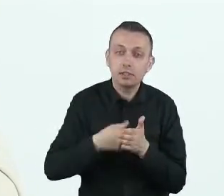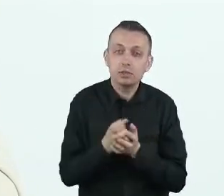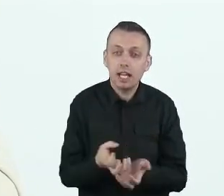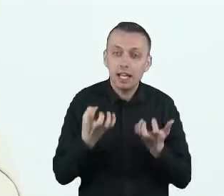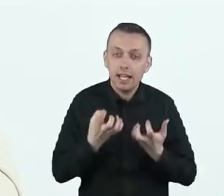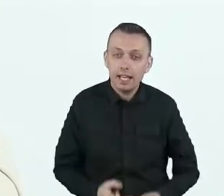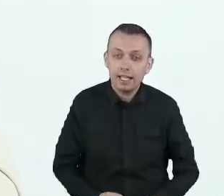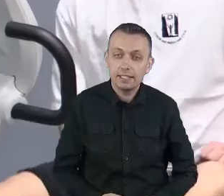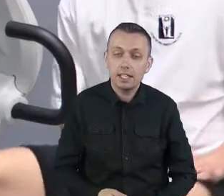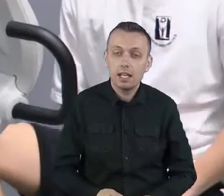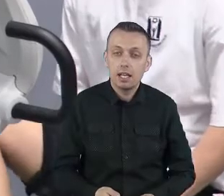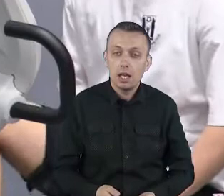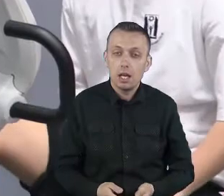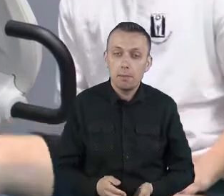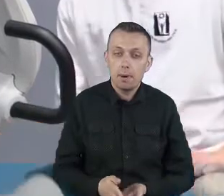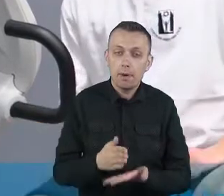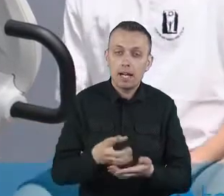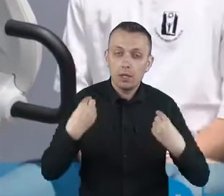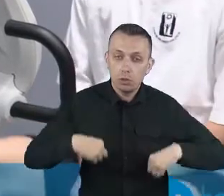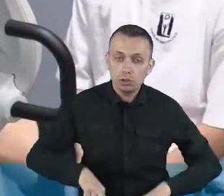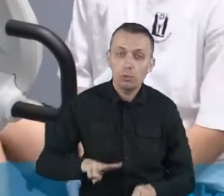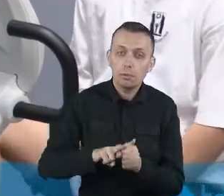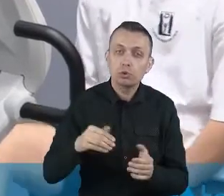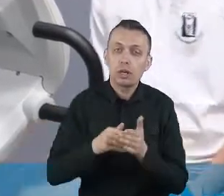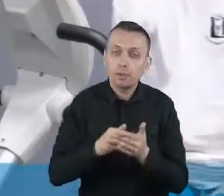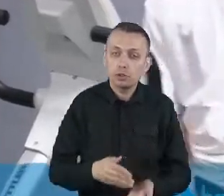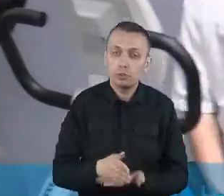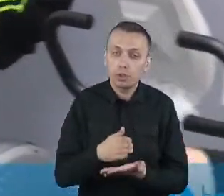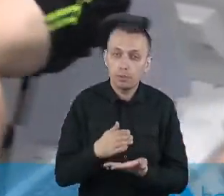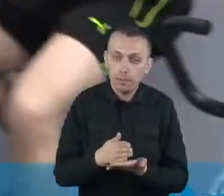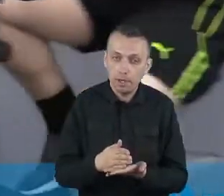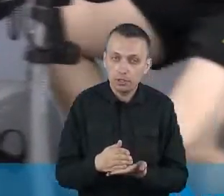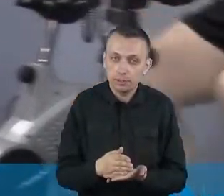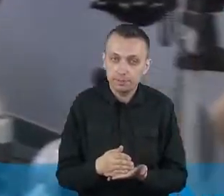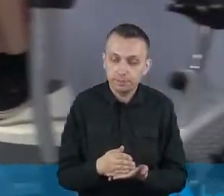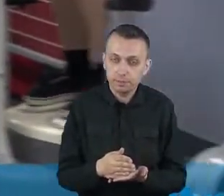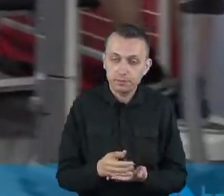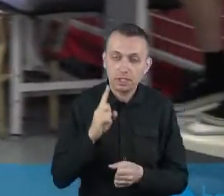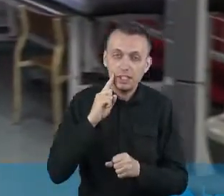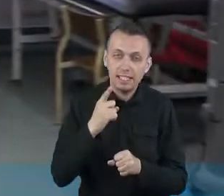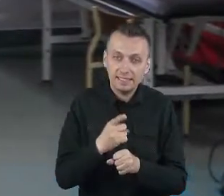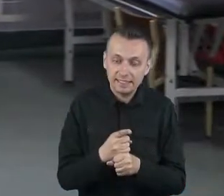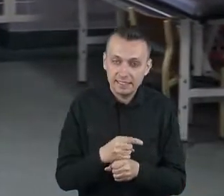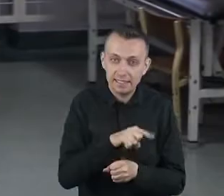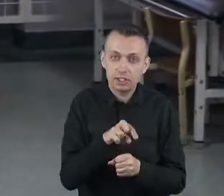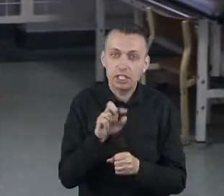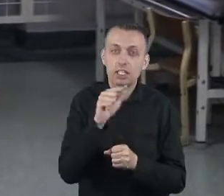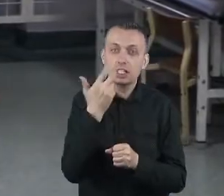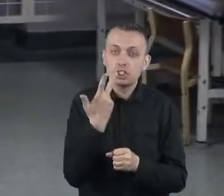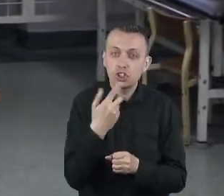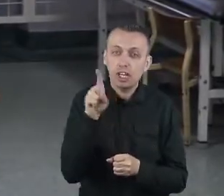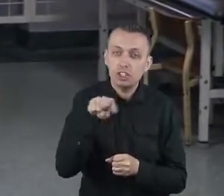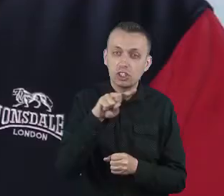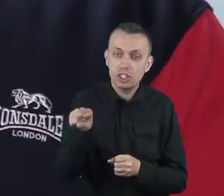trzecia edycja wydarzenia. Po sukcesie poprzednich edycji akcji Łączy nas jeden cel, Przemysław Tobolczyk postanowił zorganizować trzecią